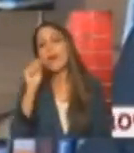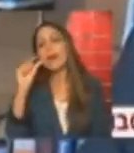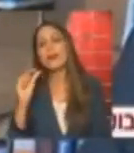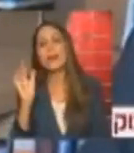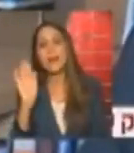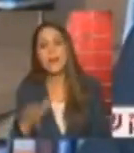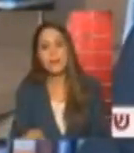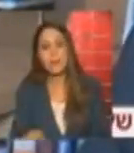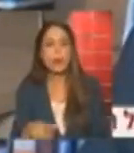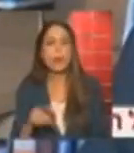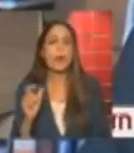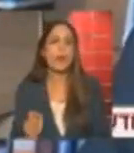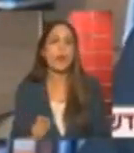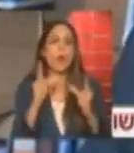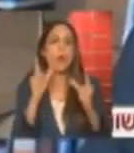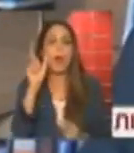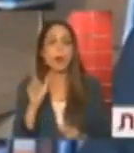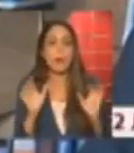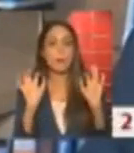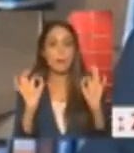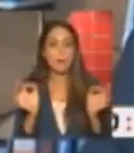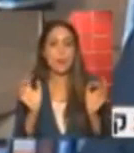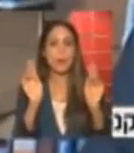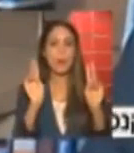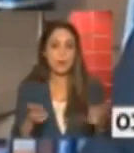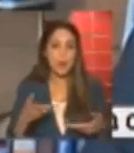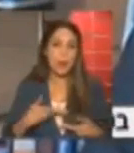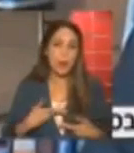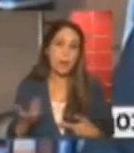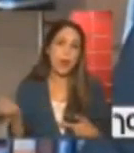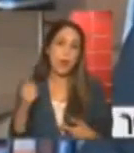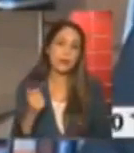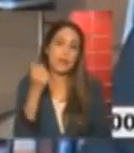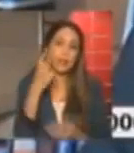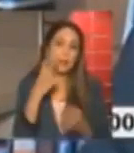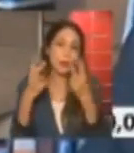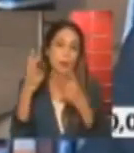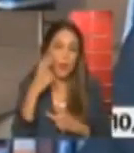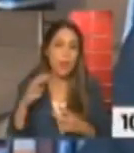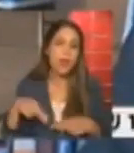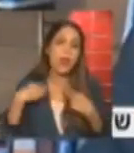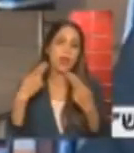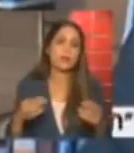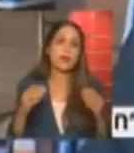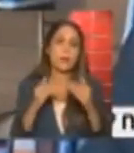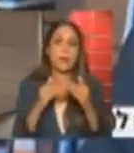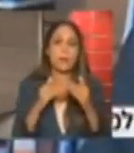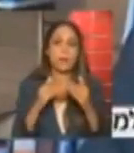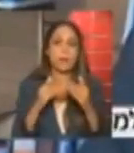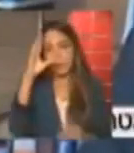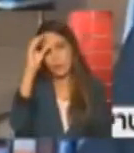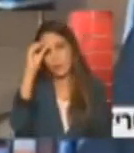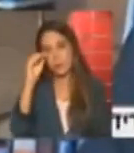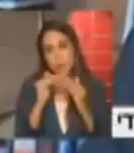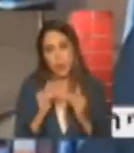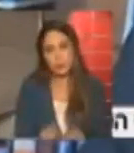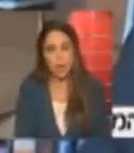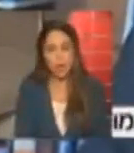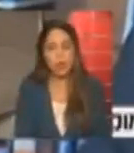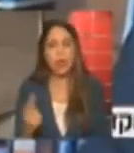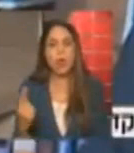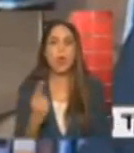ביותר, כדי לעורר מישהו שיאפשר לנו לקבל עוד איזה פיסת מידע ולהחזיר את הבנים הביתה, ולכן כל